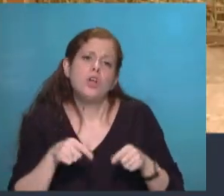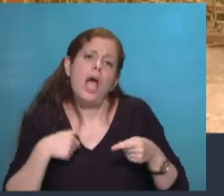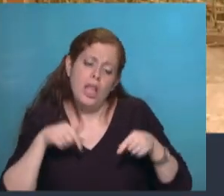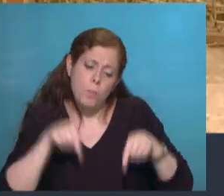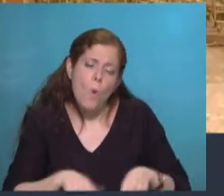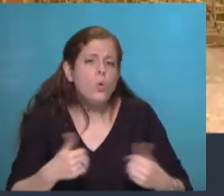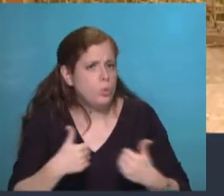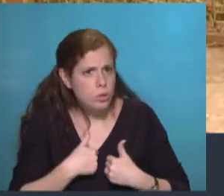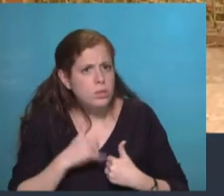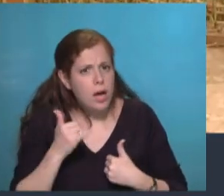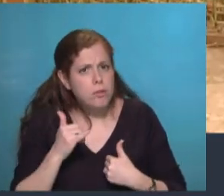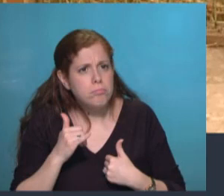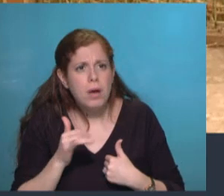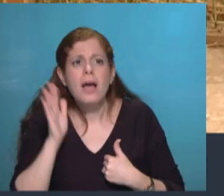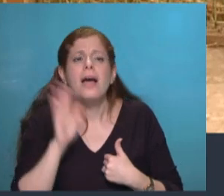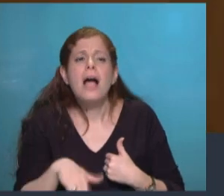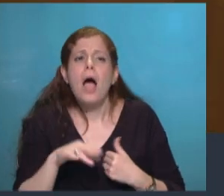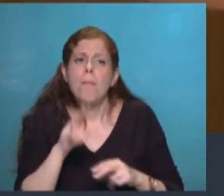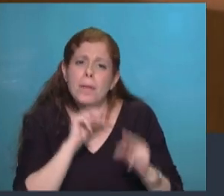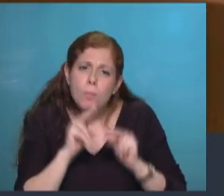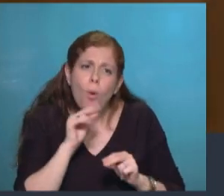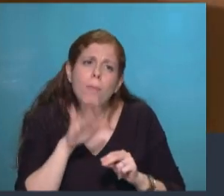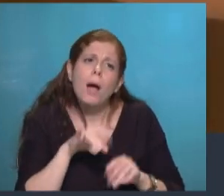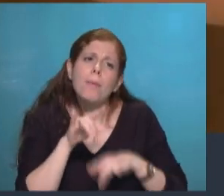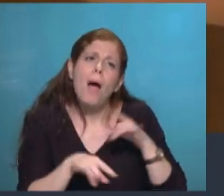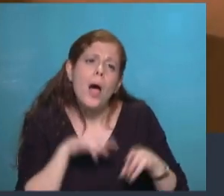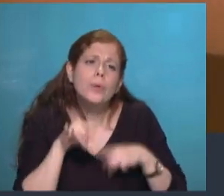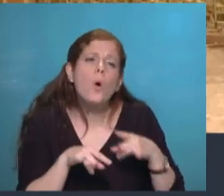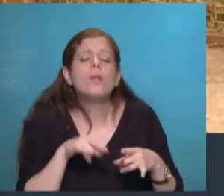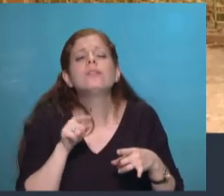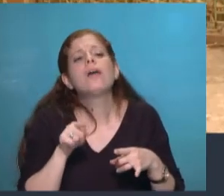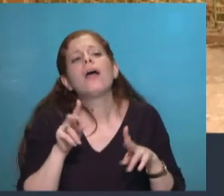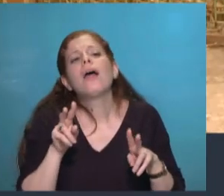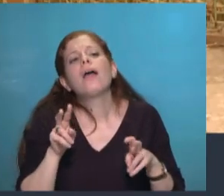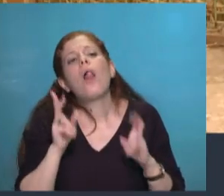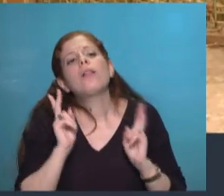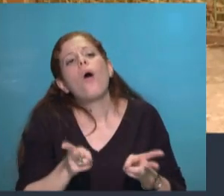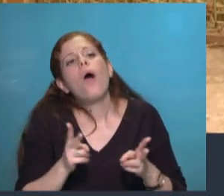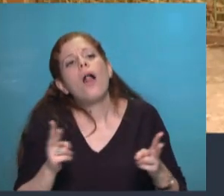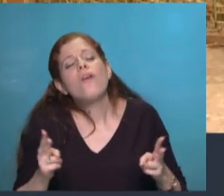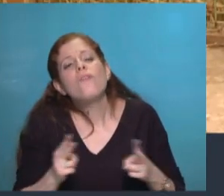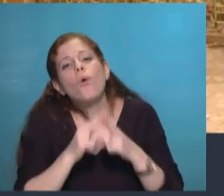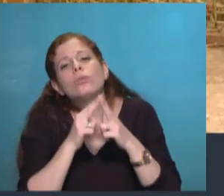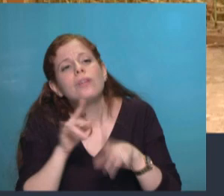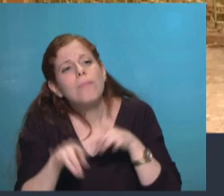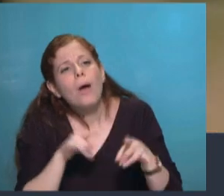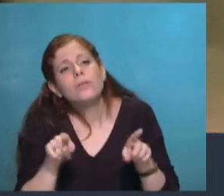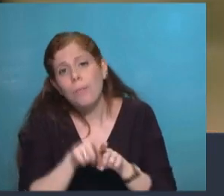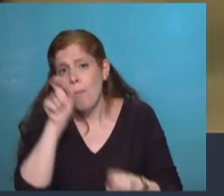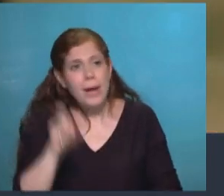יותר עוזר לי. גם עם הדיבורים, גם עם החיות, זה כאילו, אתה יכול לפגוש את זה גם עם החיות, זה כמו בן אדם.